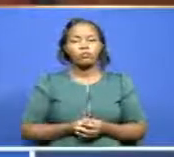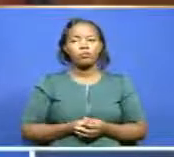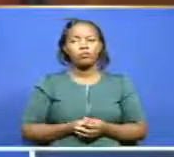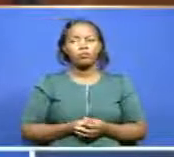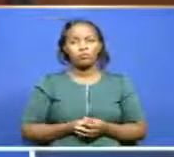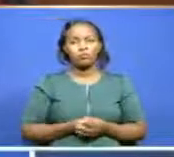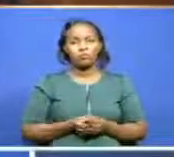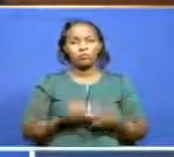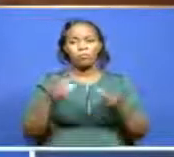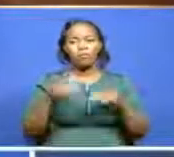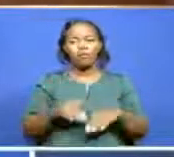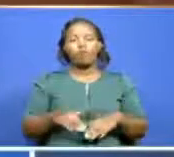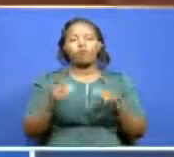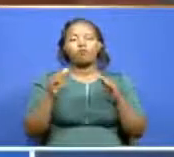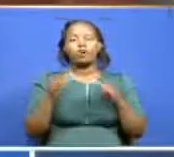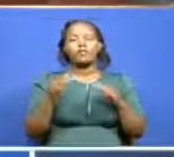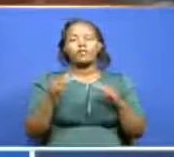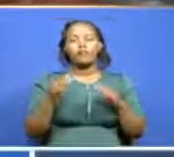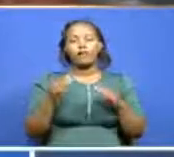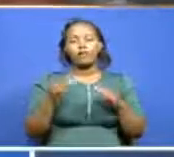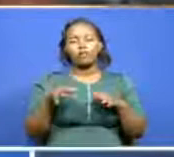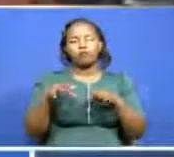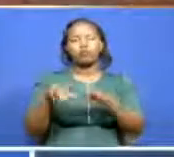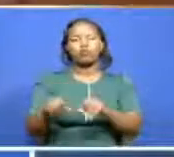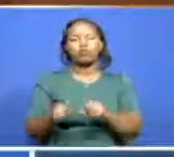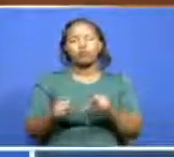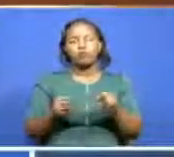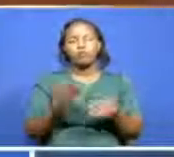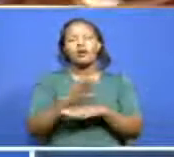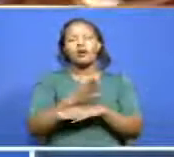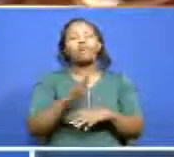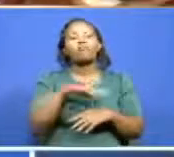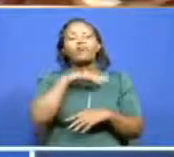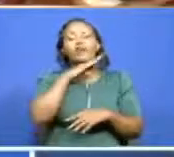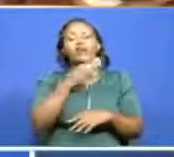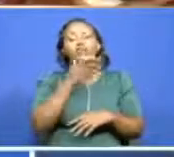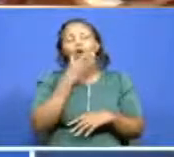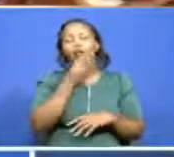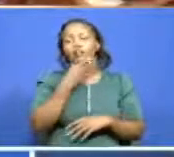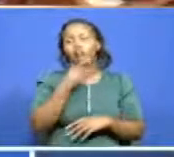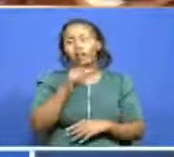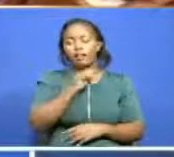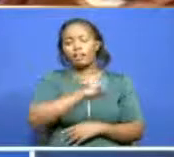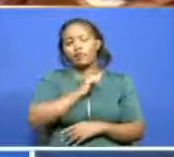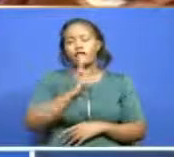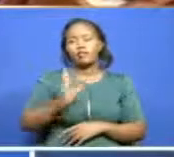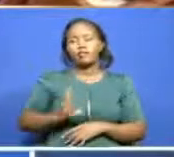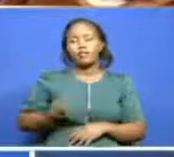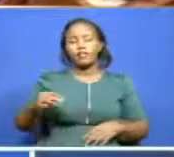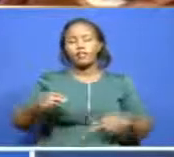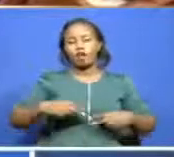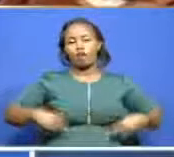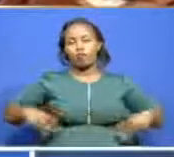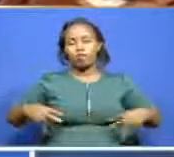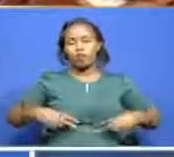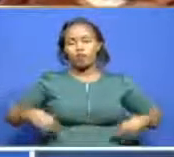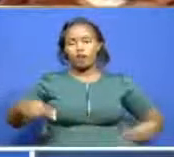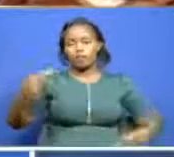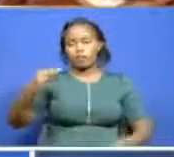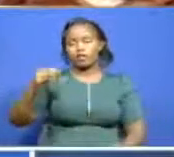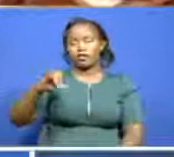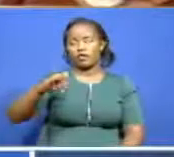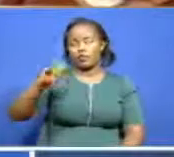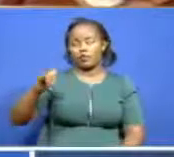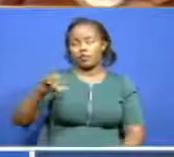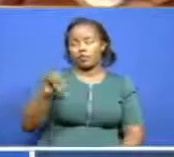Kwa kuzingatia pengo kubwa lililoachwa wazi kufuatia kifo cha babake marehemu seneta wa kaunti ya Garissa Yusuf Haji, Abdul